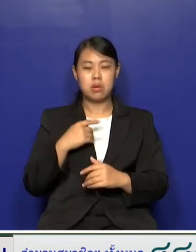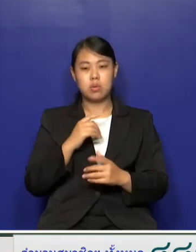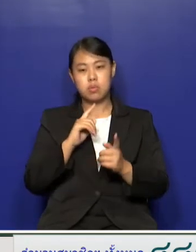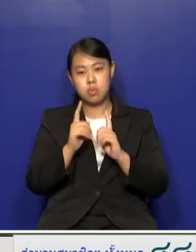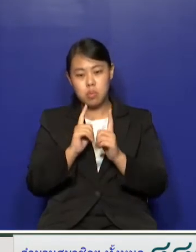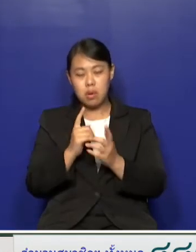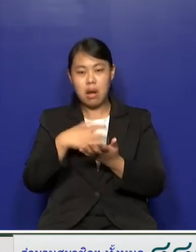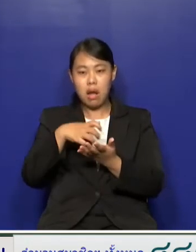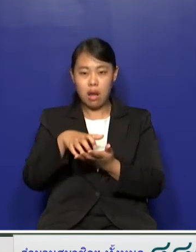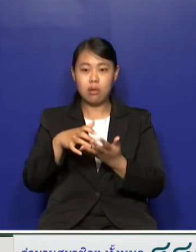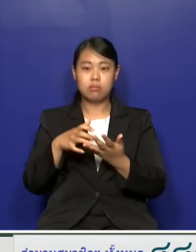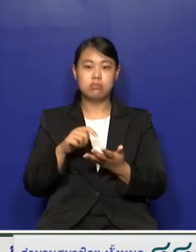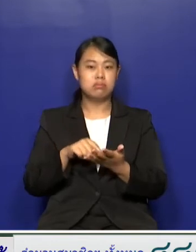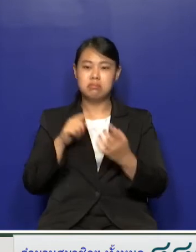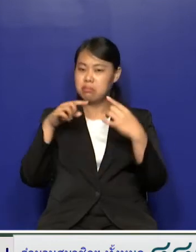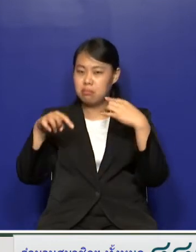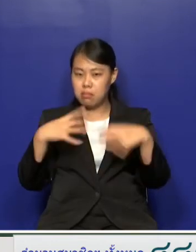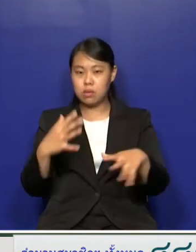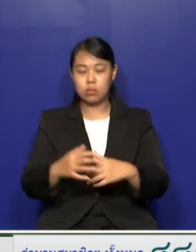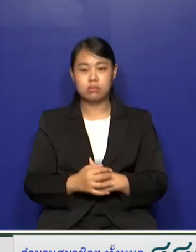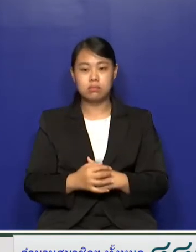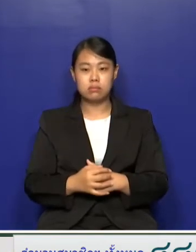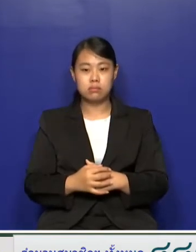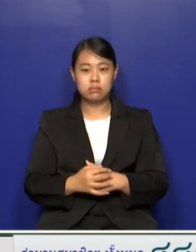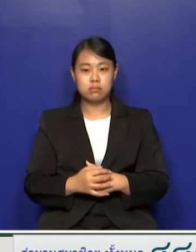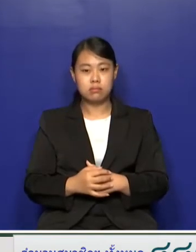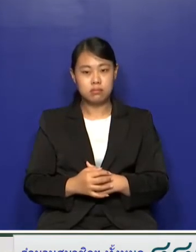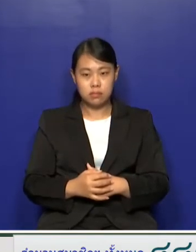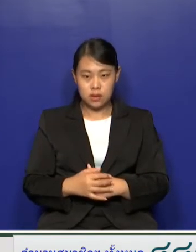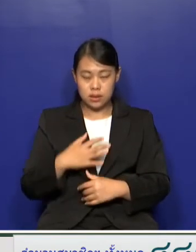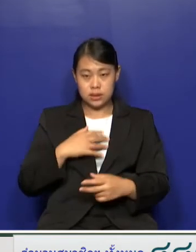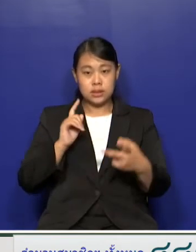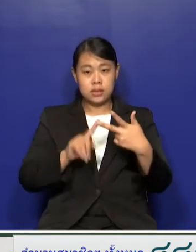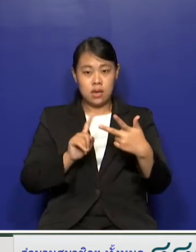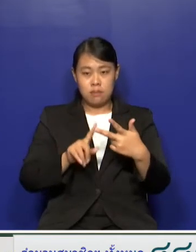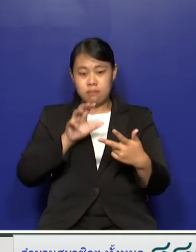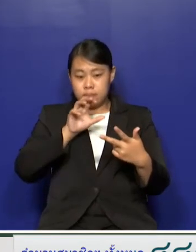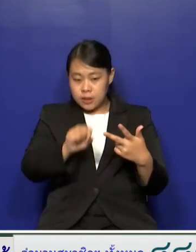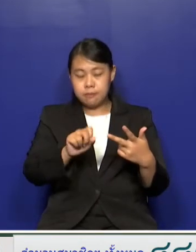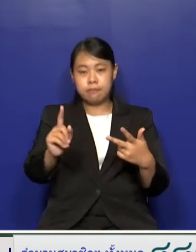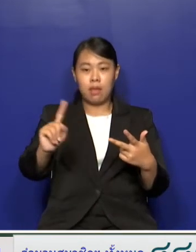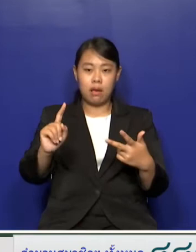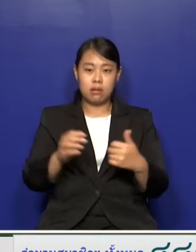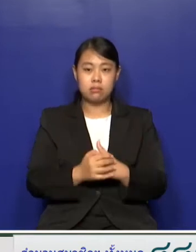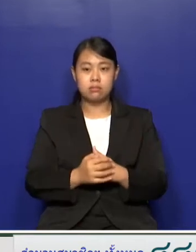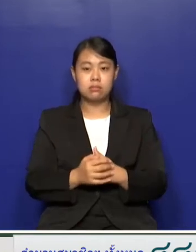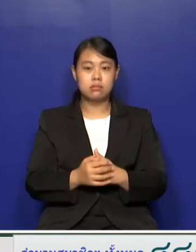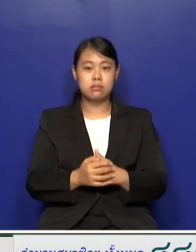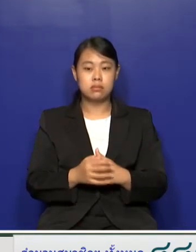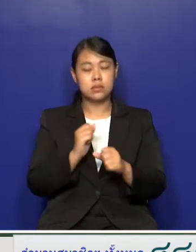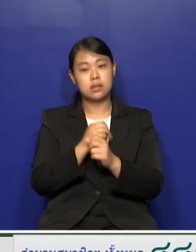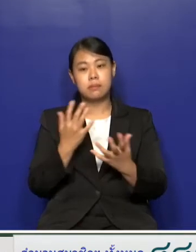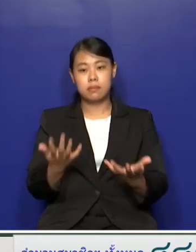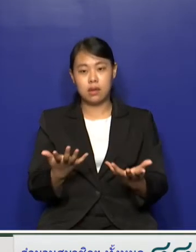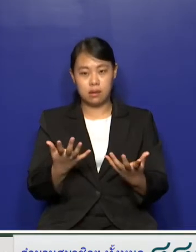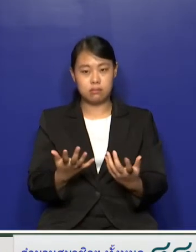อาทิ 3ที่ผมอยากตั้งข้อสังเกตอีกอันนึงก็คือว่าจะทำอย่างไรในเรื่อง